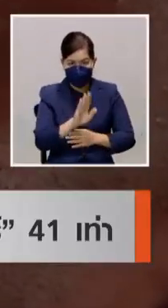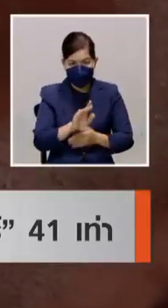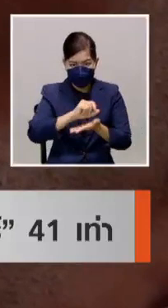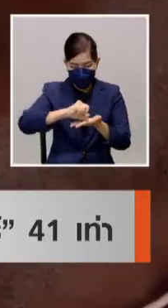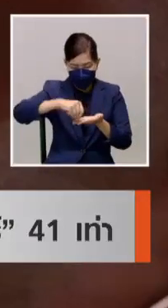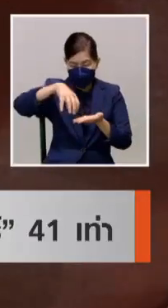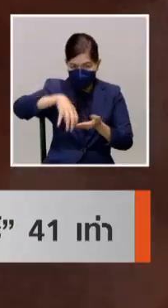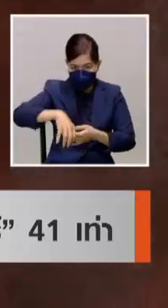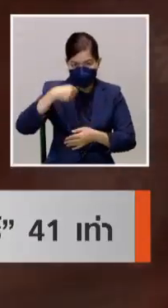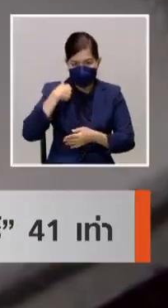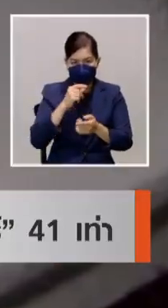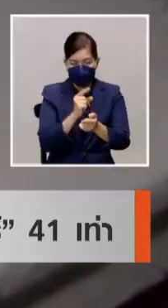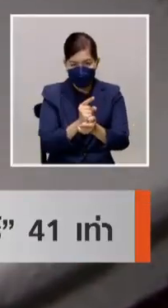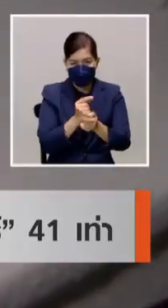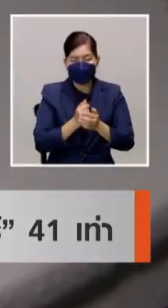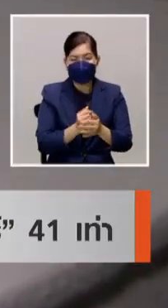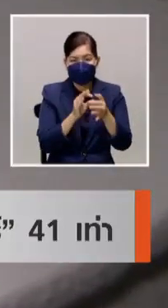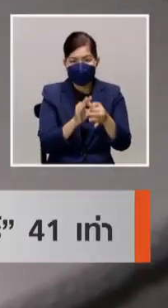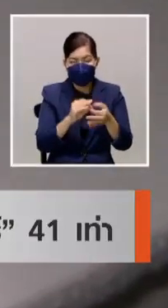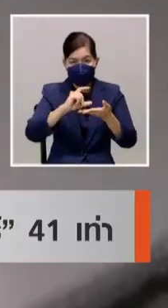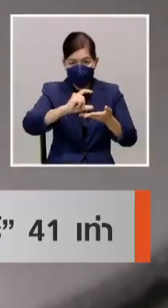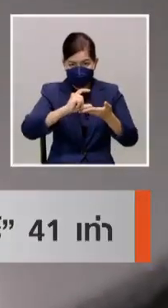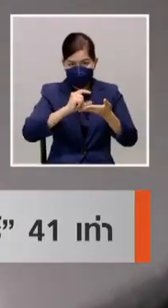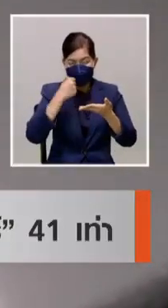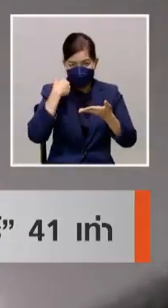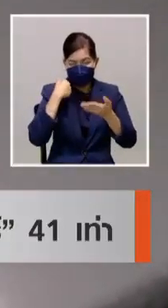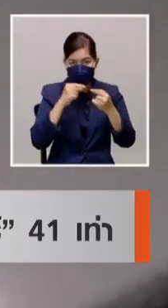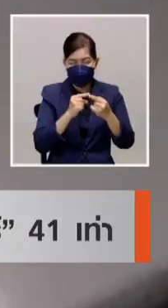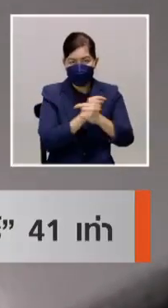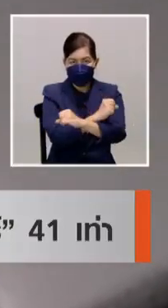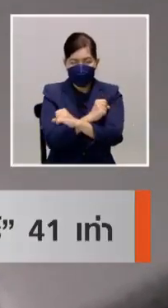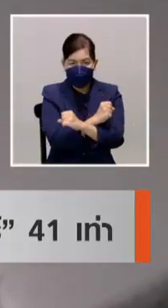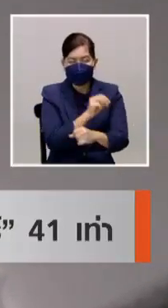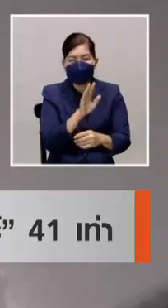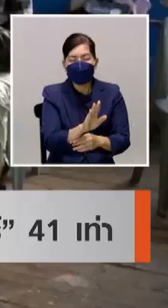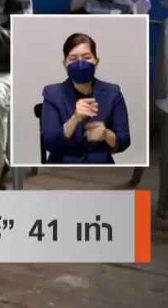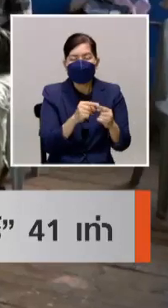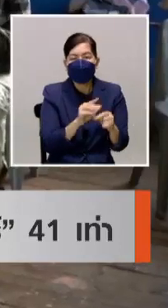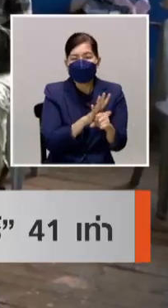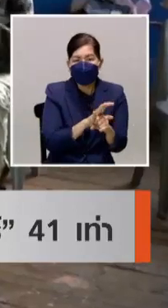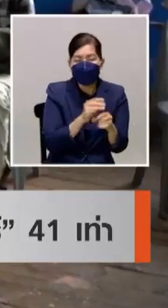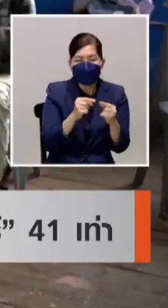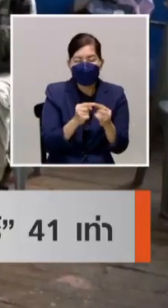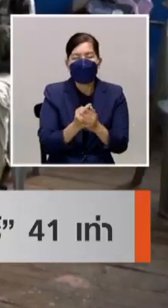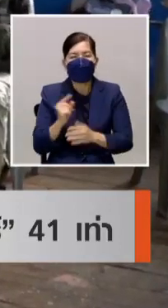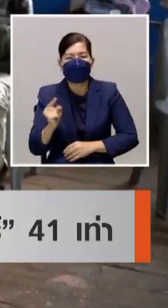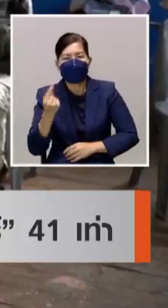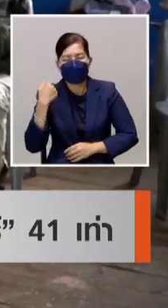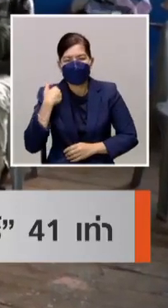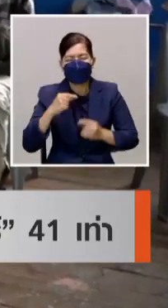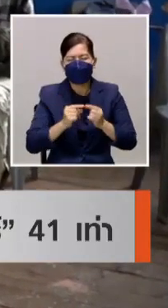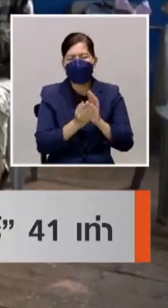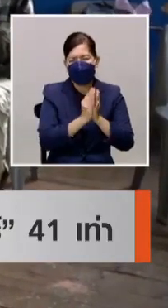าบันพบว่าผลจากวัคซีนที่สามารถกำจัดเชื้อโอไมครอนมีประสิทธิภาพลดลงอย่างมากนะคะ